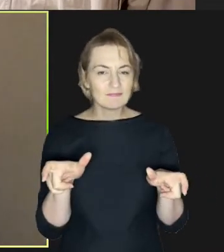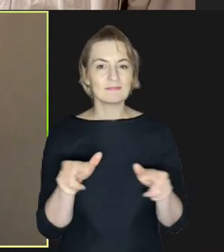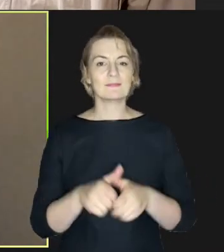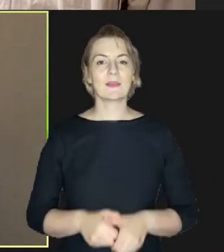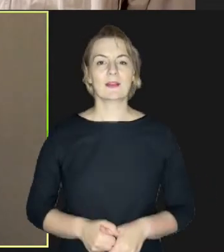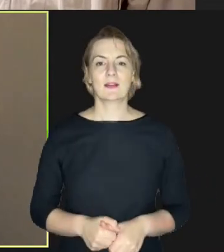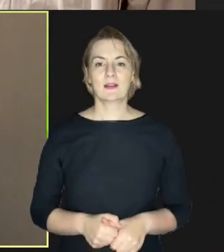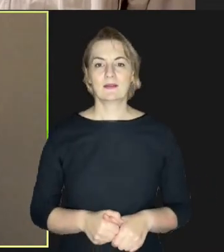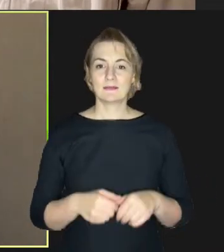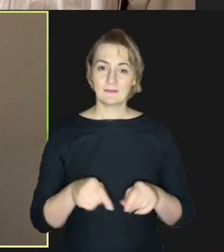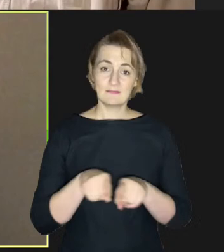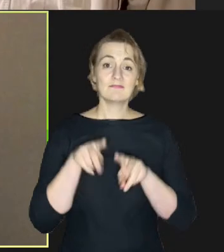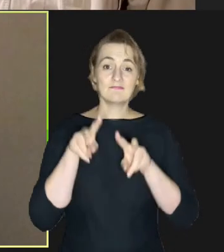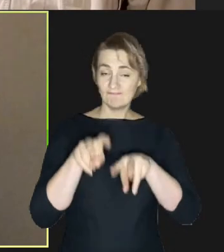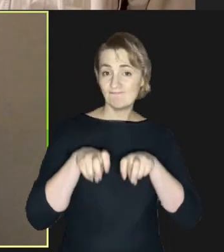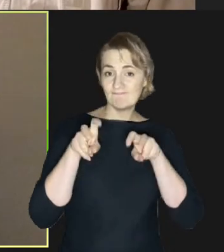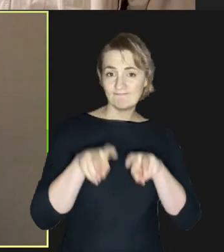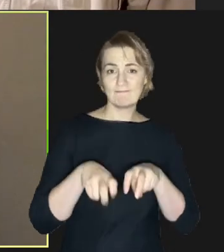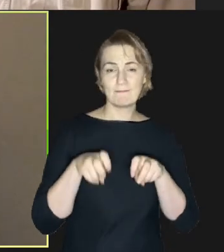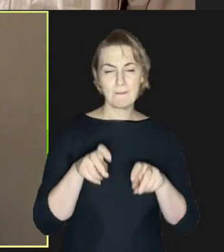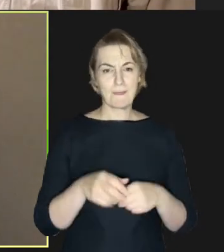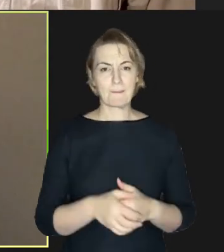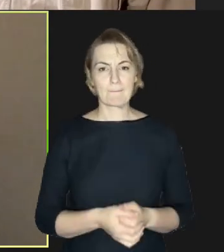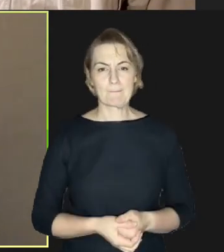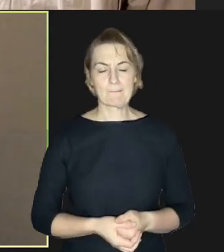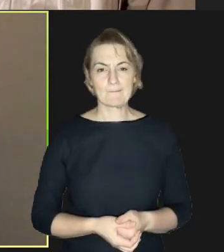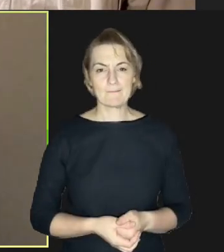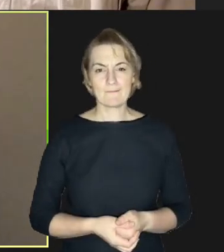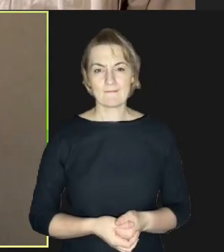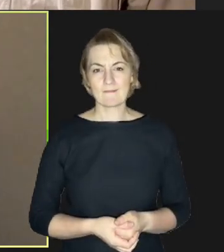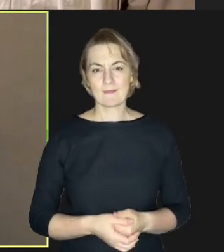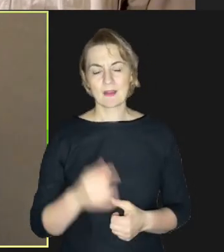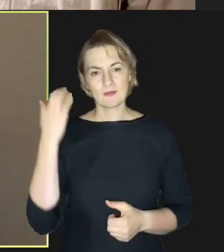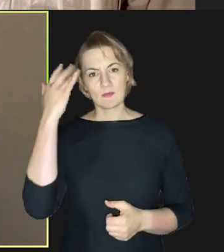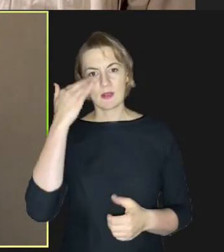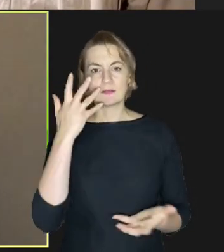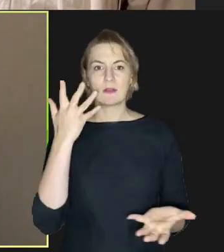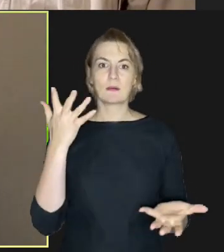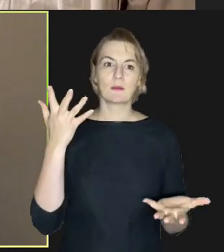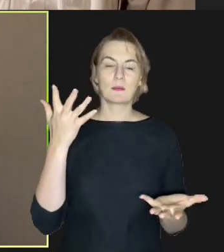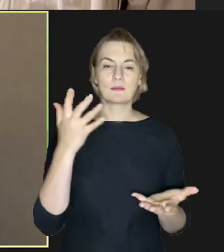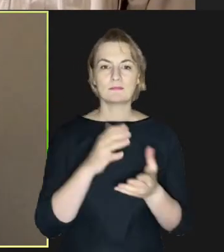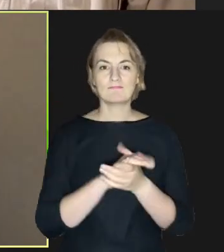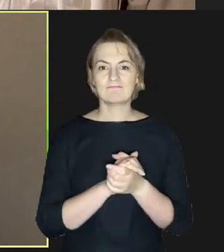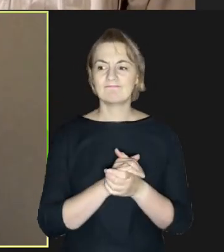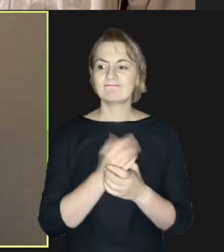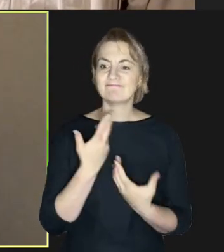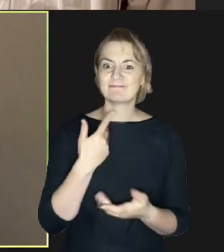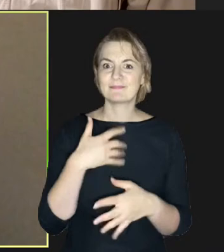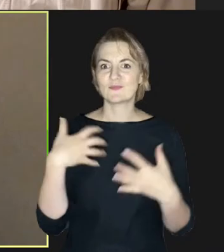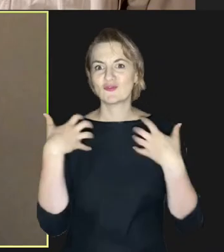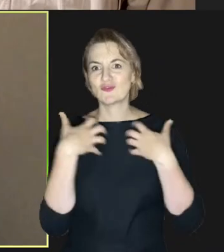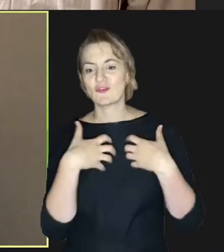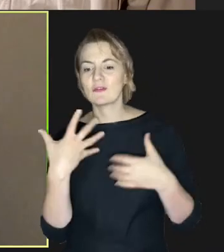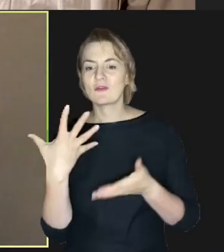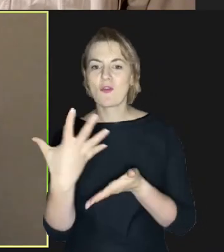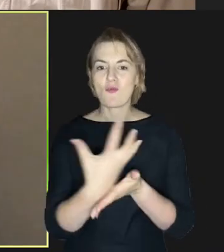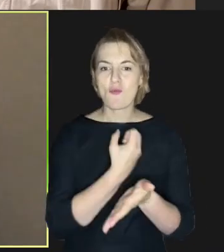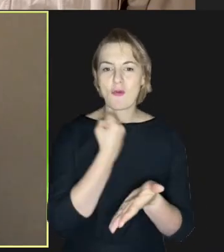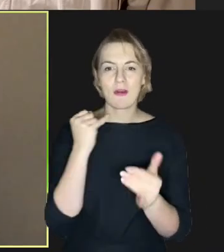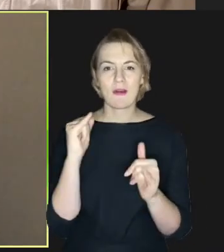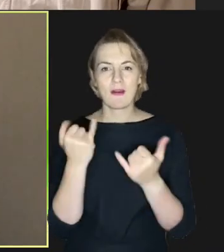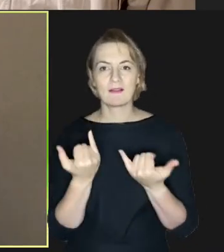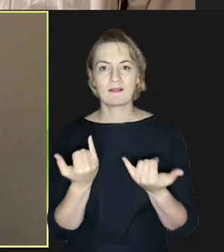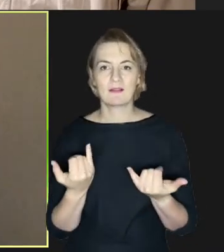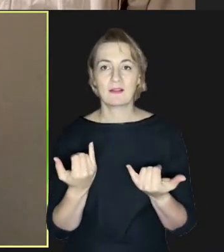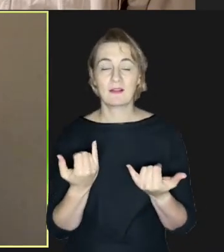prawda, eksploatować. No, wyobraża sobie, Boże, co on tutaj z tą przyrodą mógłby zrobić, no ale jak